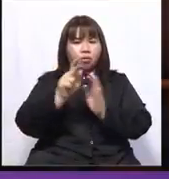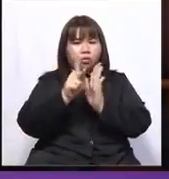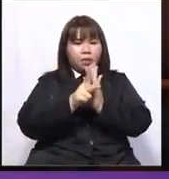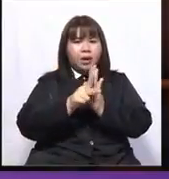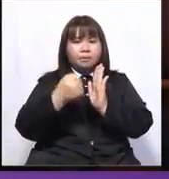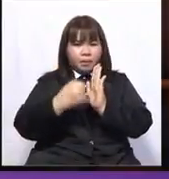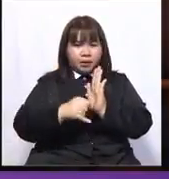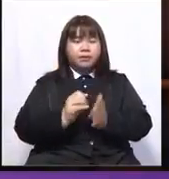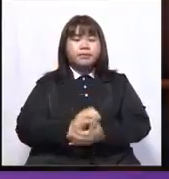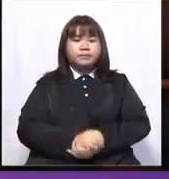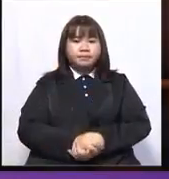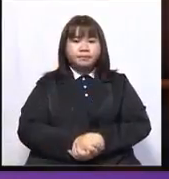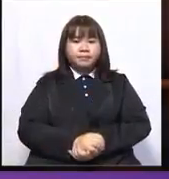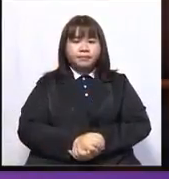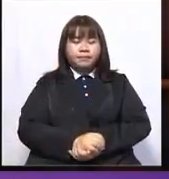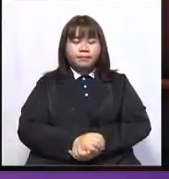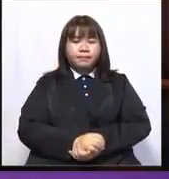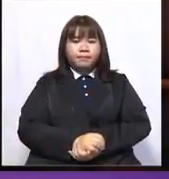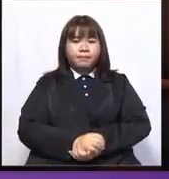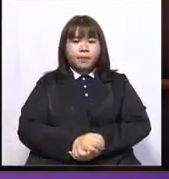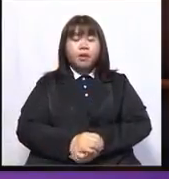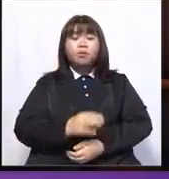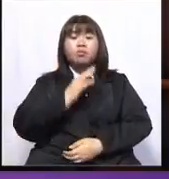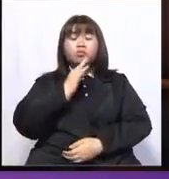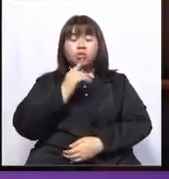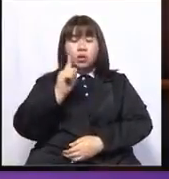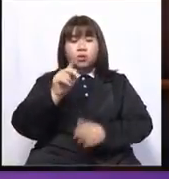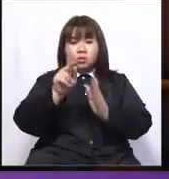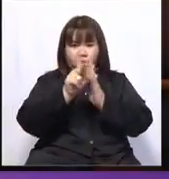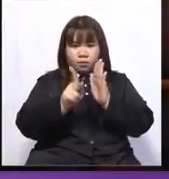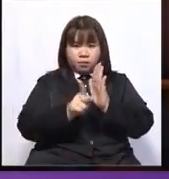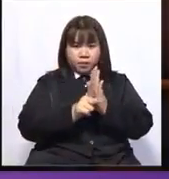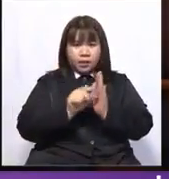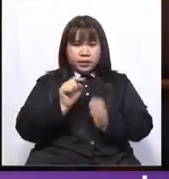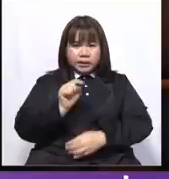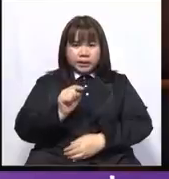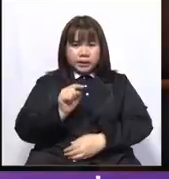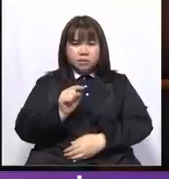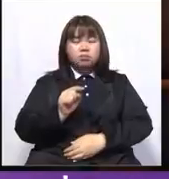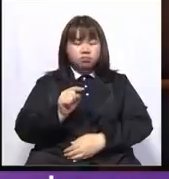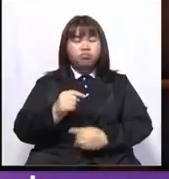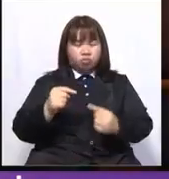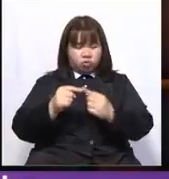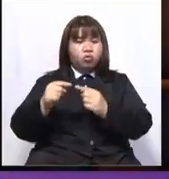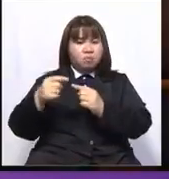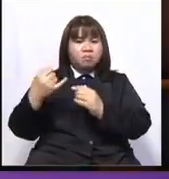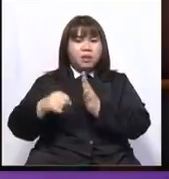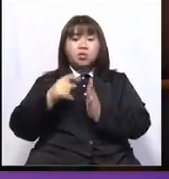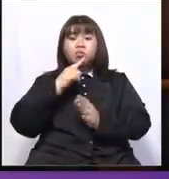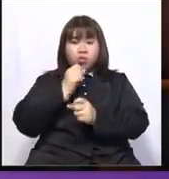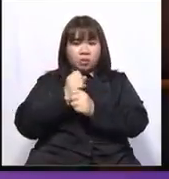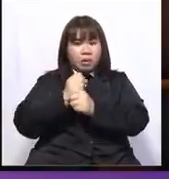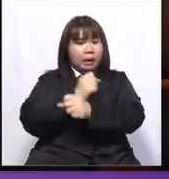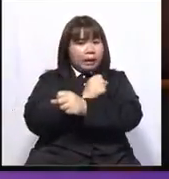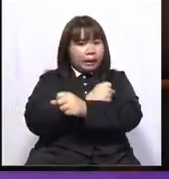อไปในทางกฎหมายถือว่าเป็นมีความผิดแล้วนะครับนะครับ